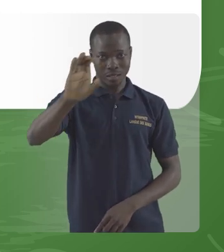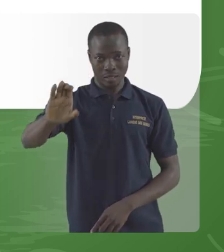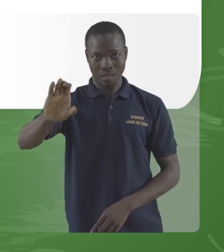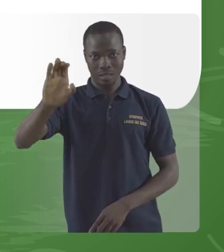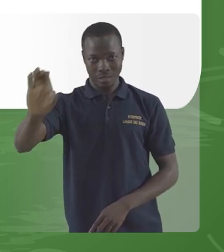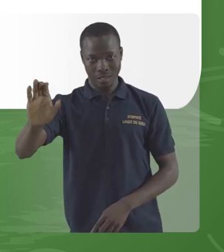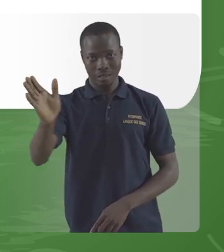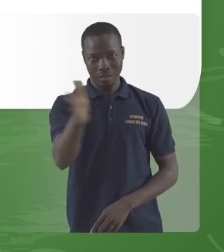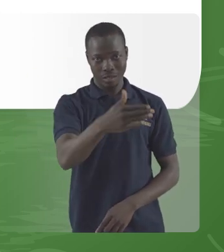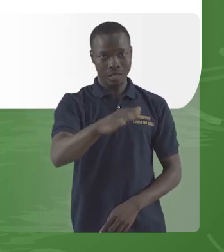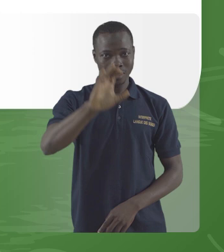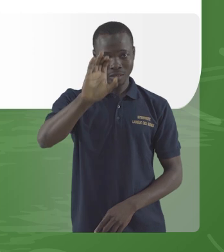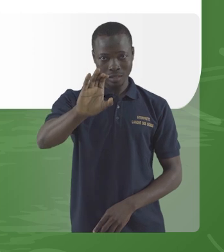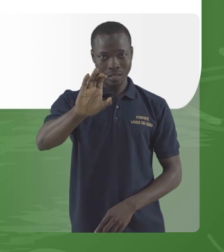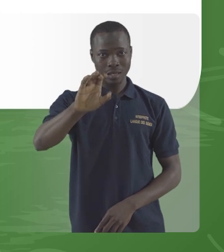CCC,